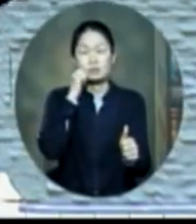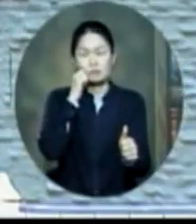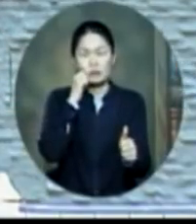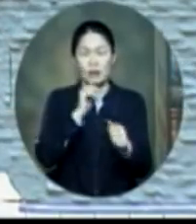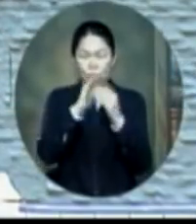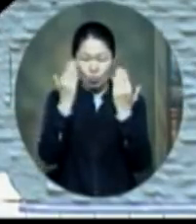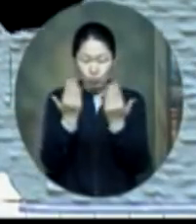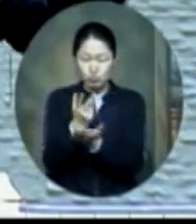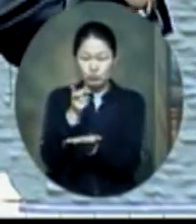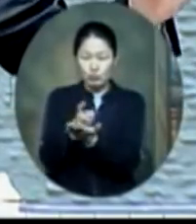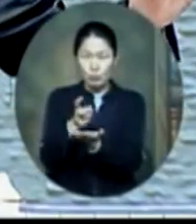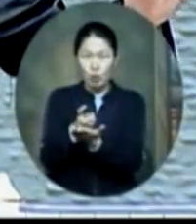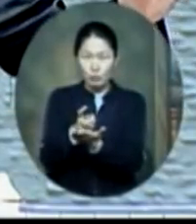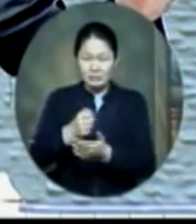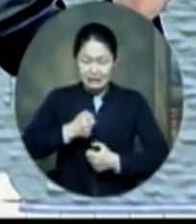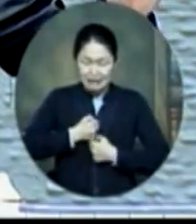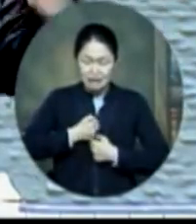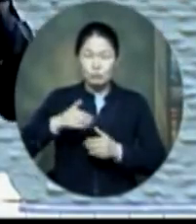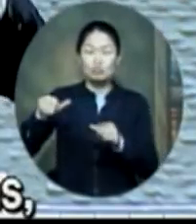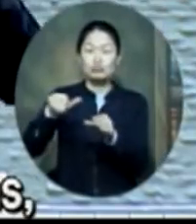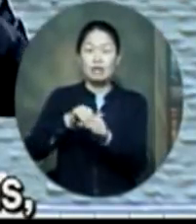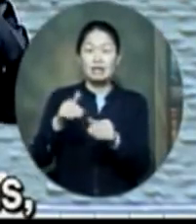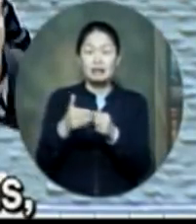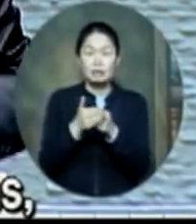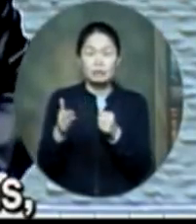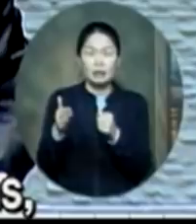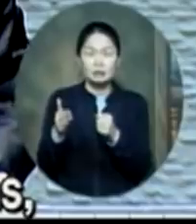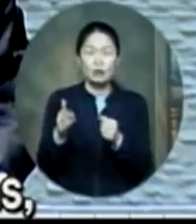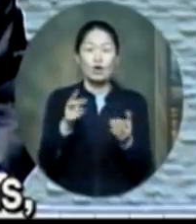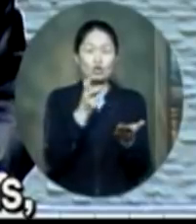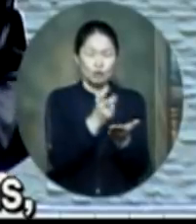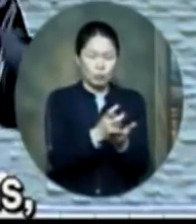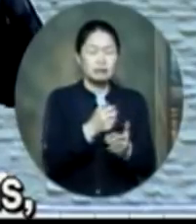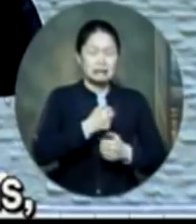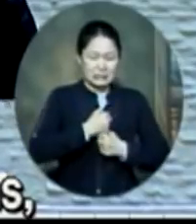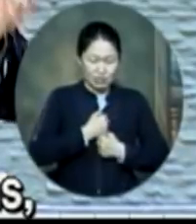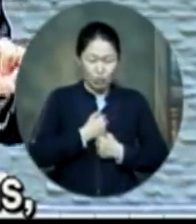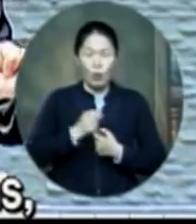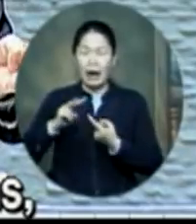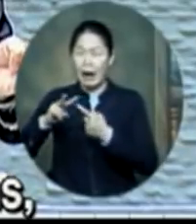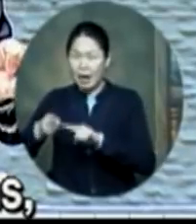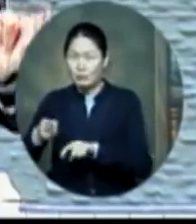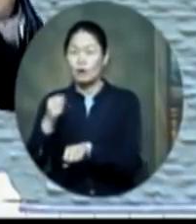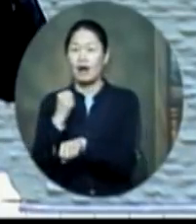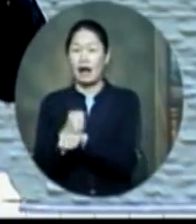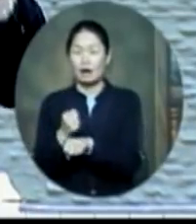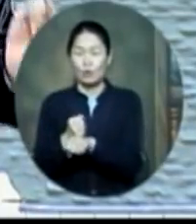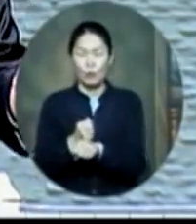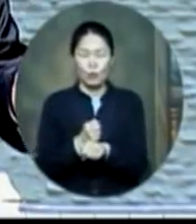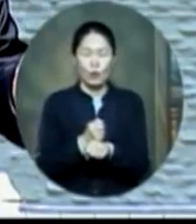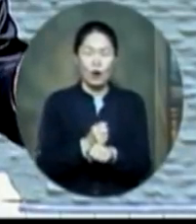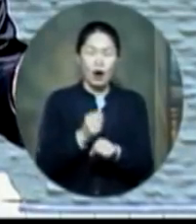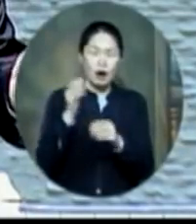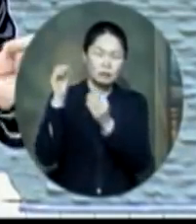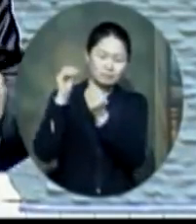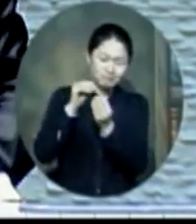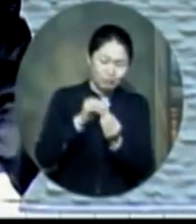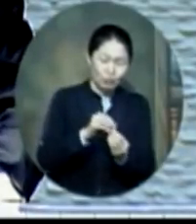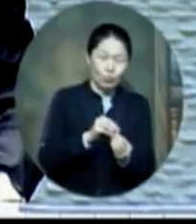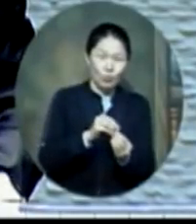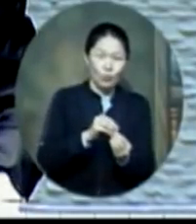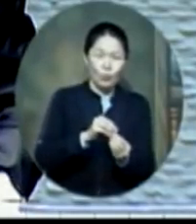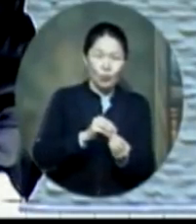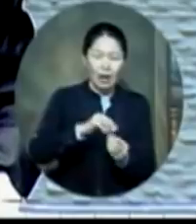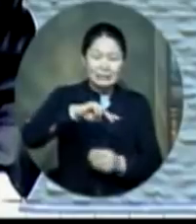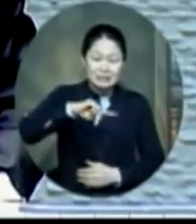전부 다 율법 지키는 문화니까. 그러니까 율법도 지키고 할례도 하고 관습도 지키고